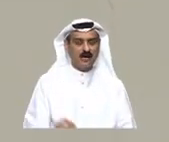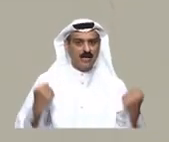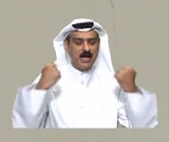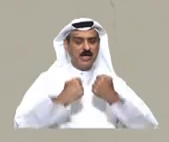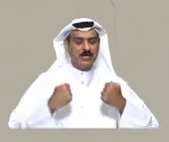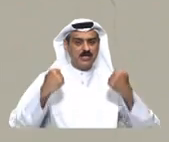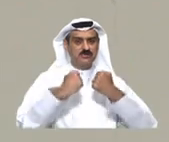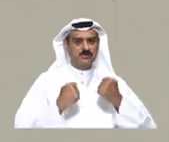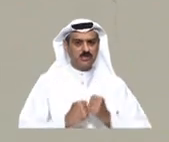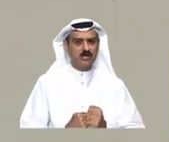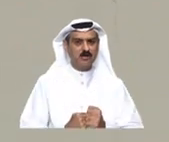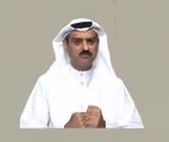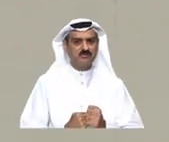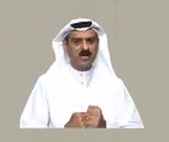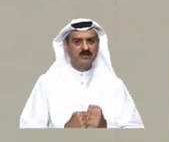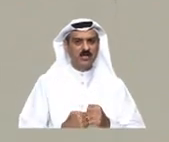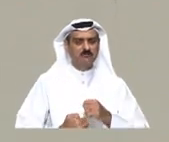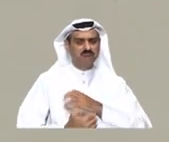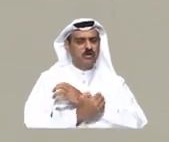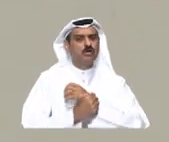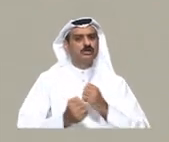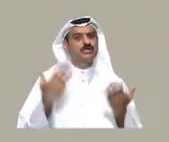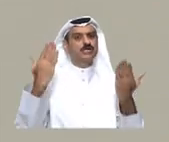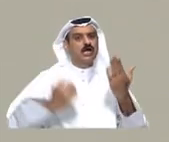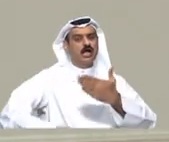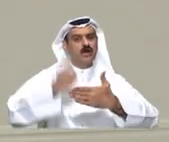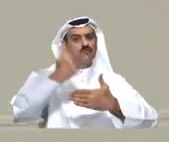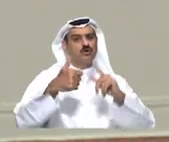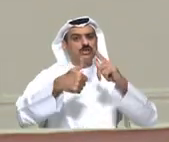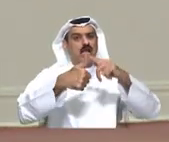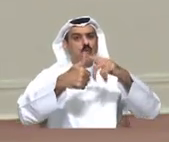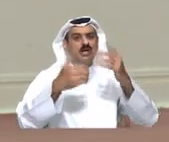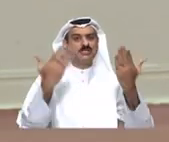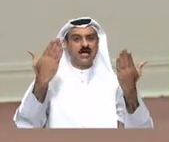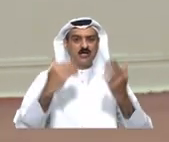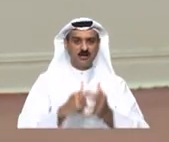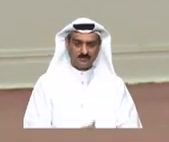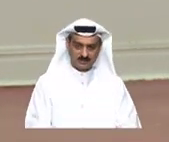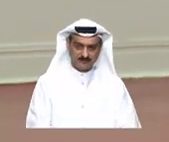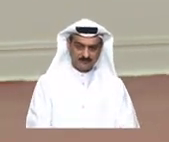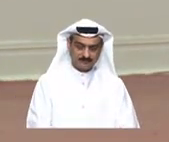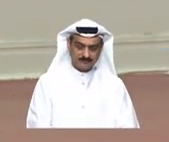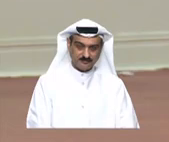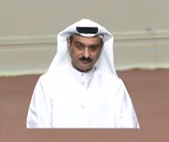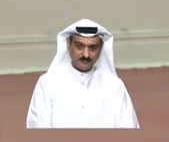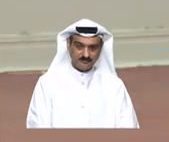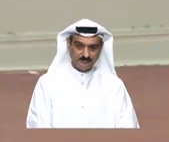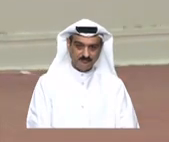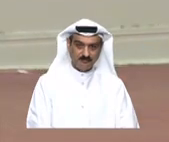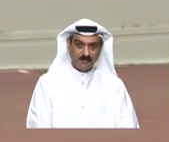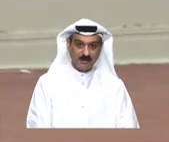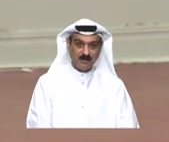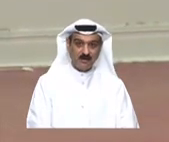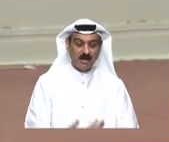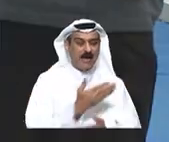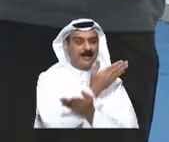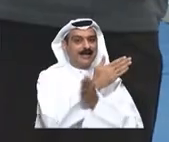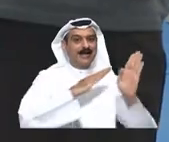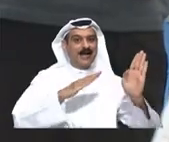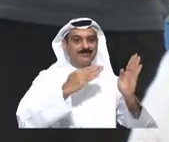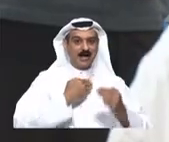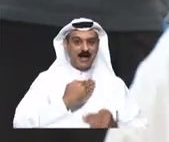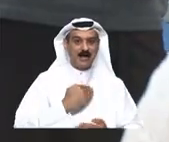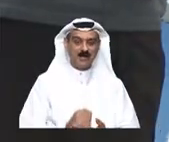داوود يشد علي كل مره، وان شاء الله افوز المركز الاول. الفئه اللي العب فيها تحت 13، وانا بلعب